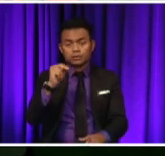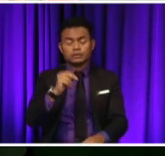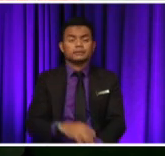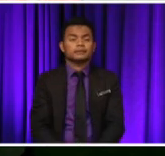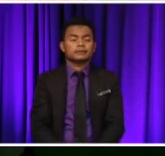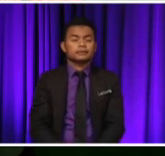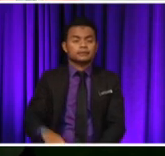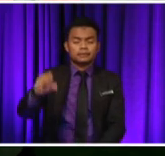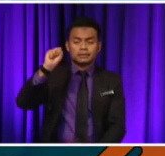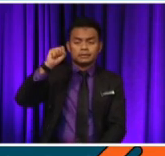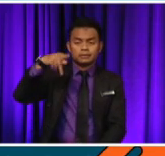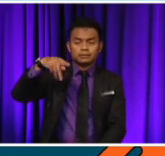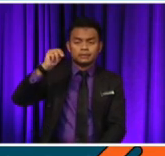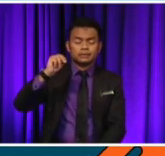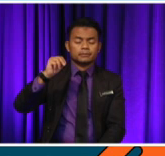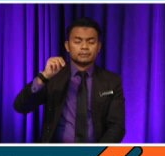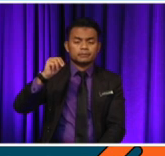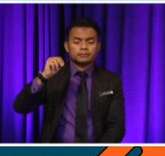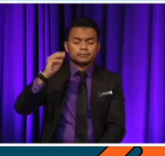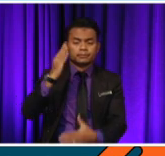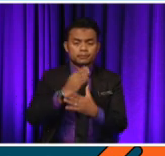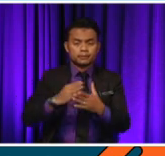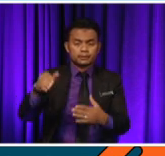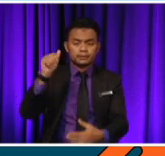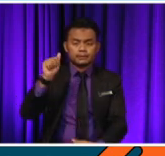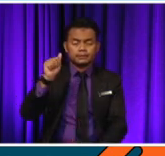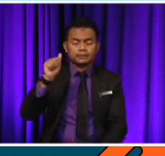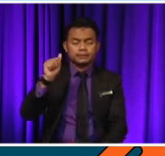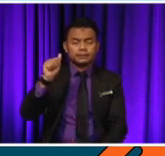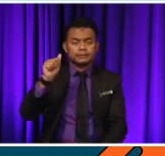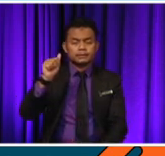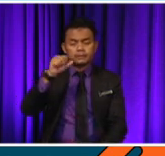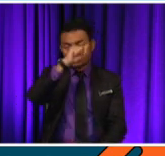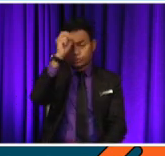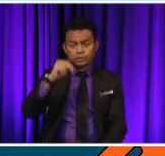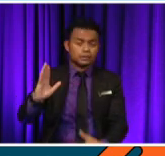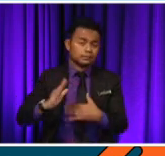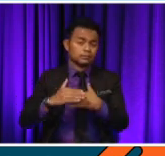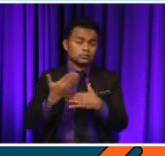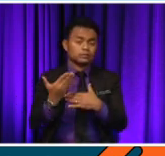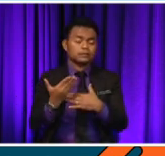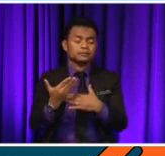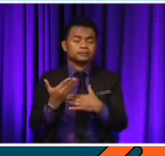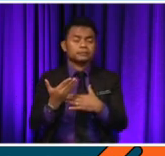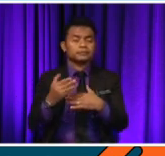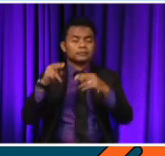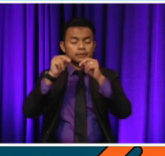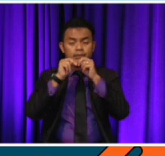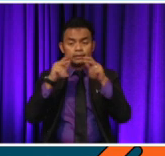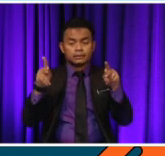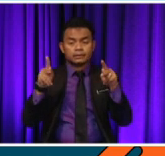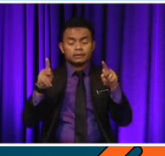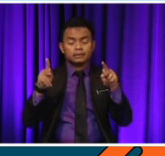SPM yang mana bagian e ya soalnya brankas itulah nyatekan peringkat pengusaha dalam organisasi